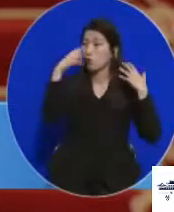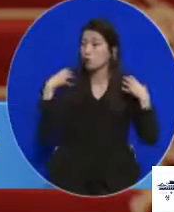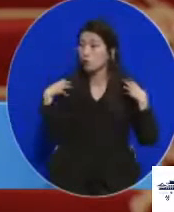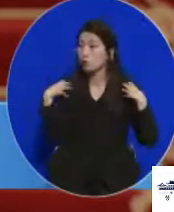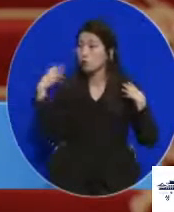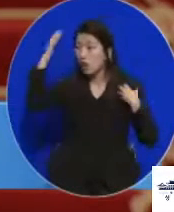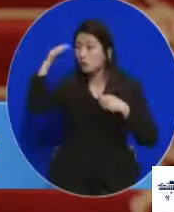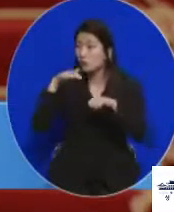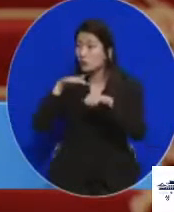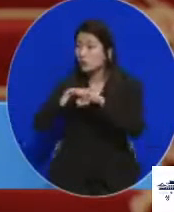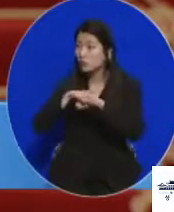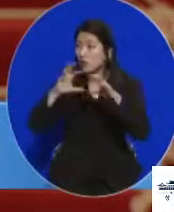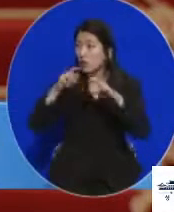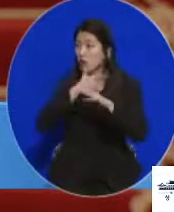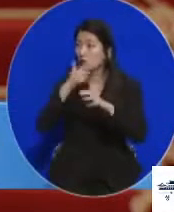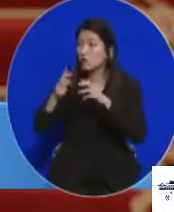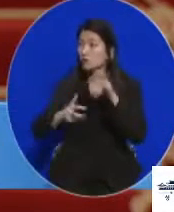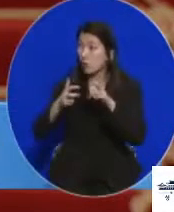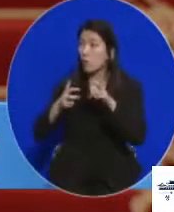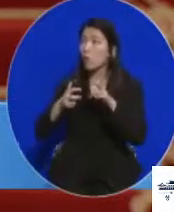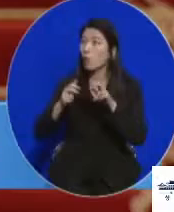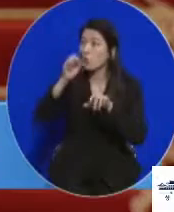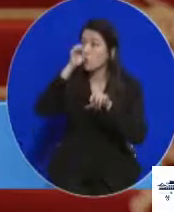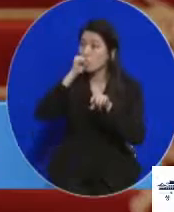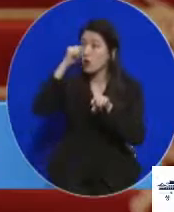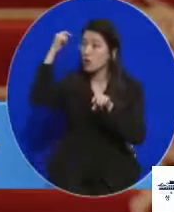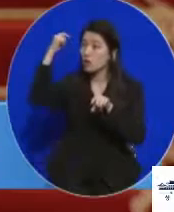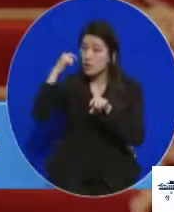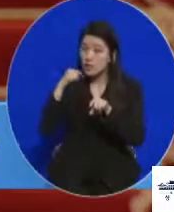동행 하는 것이 가장 중요합니다